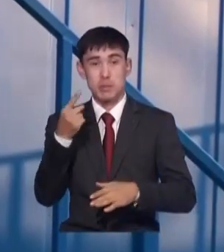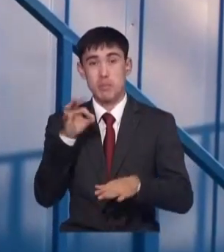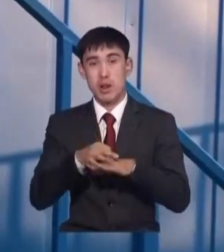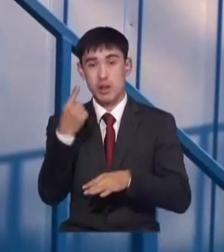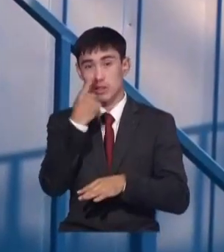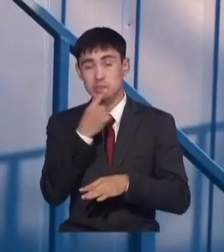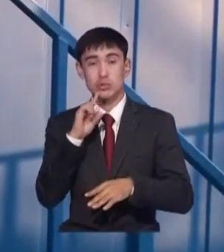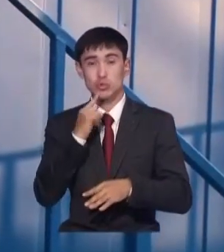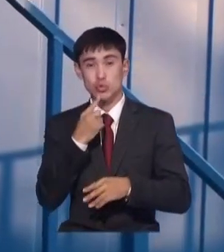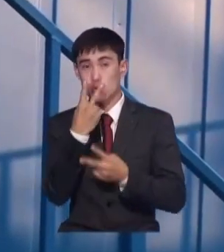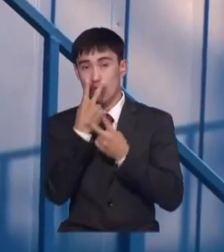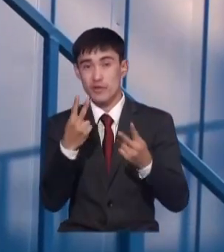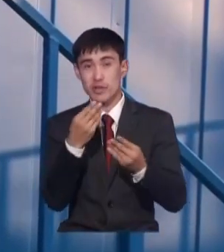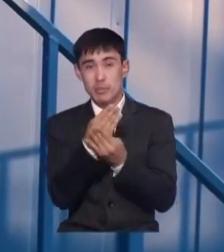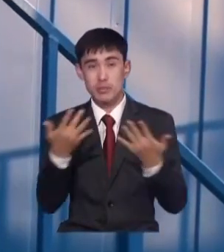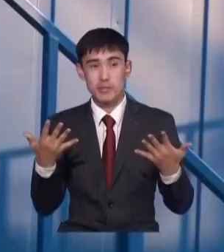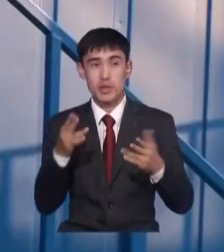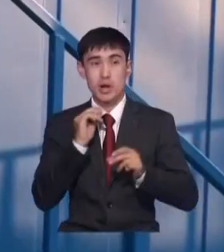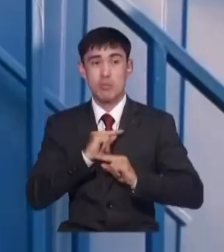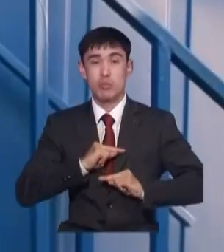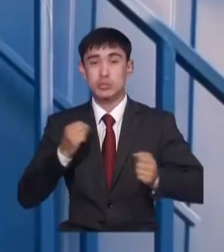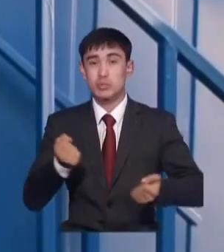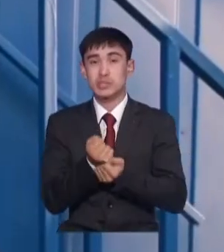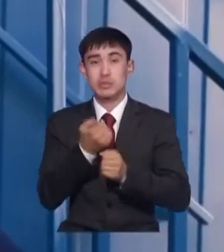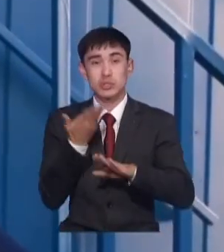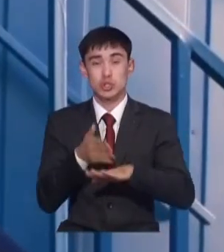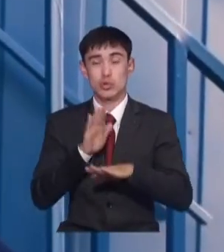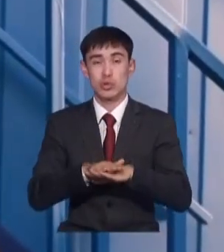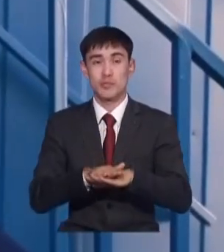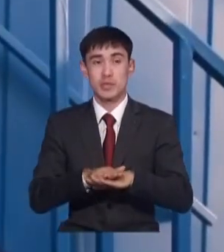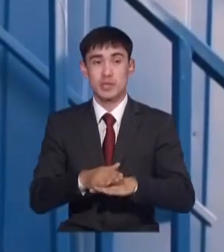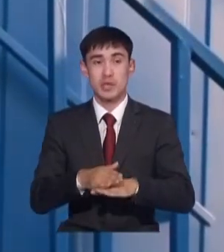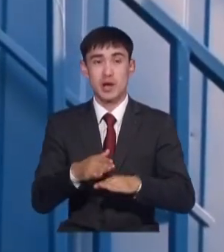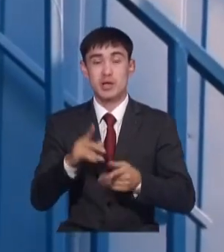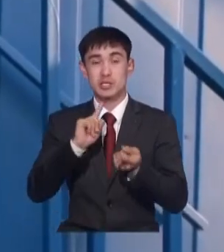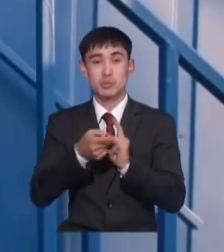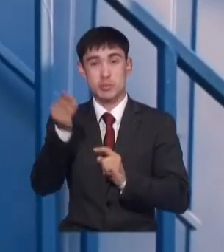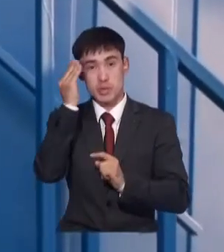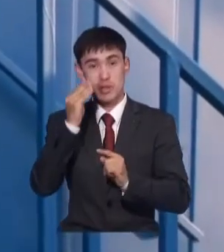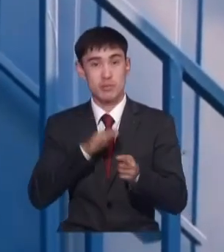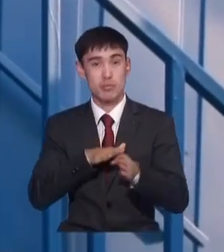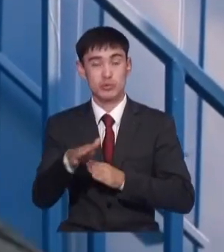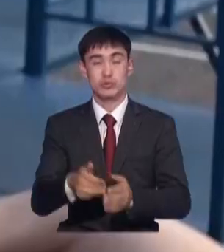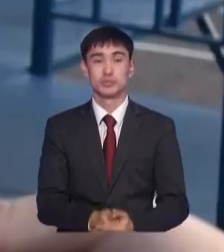глаза. Было трудно увидеть предметы. Работа спасателей весьма тяжелая. Я изменила свое мнение